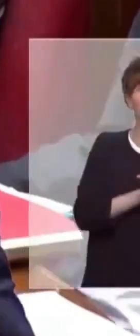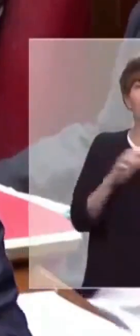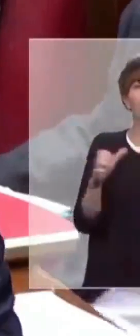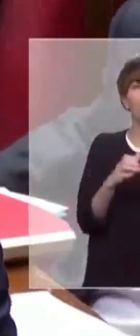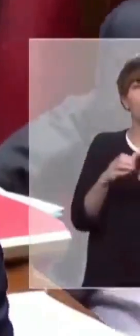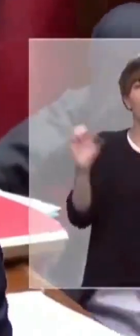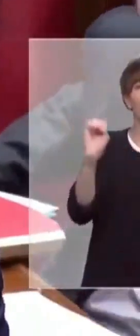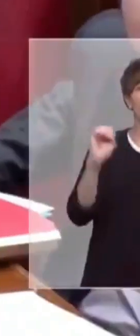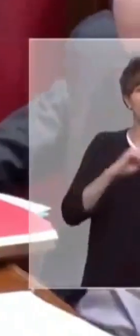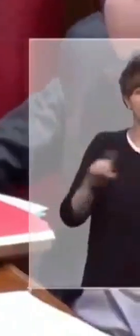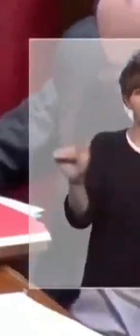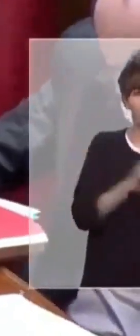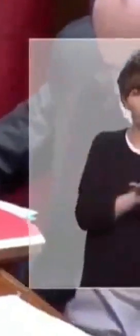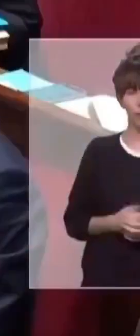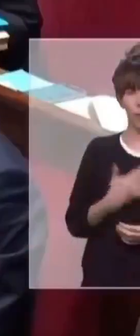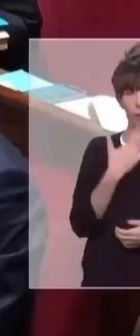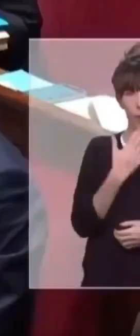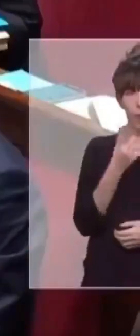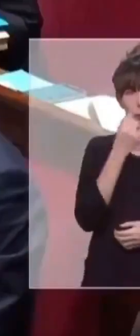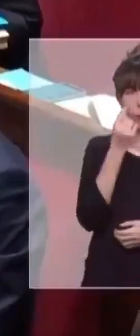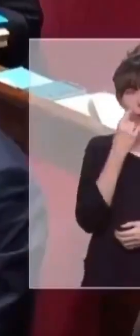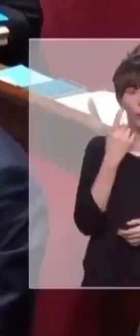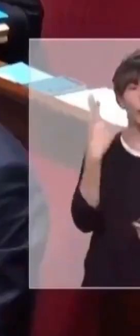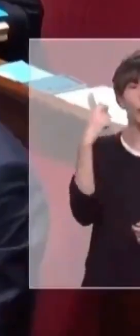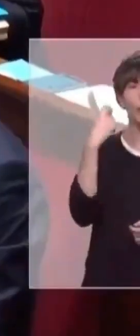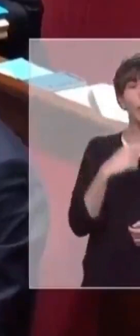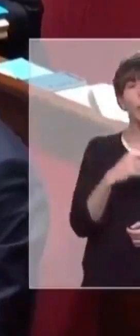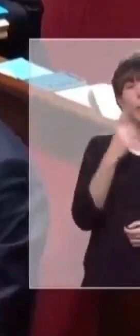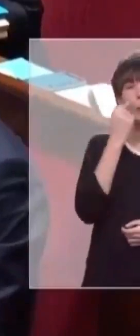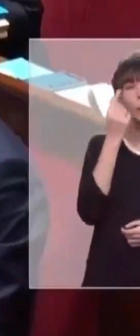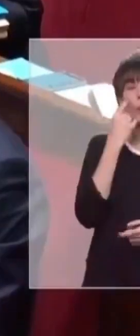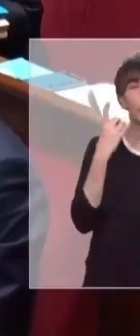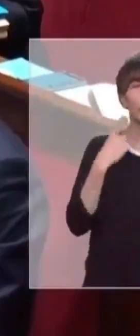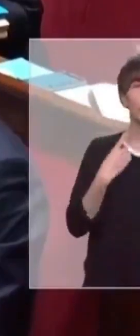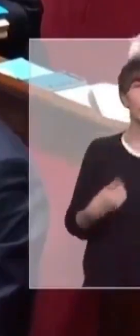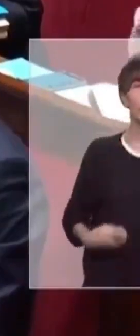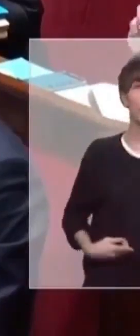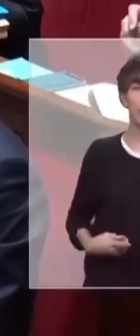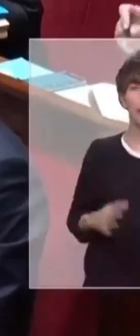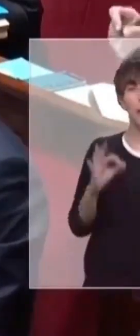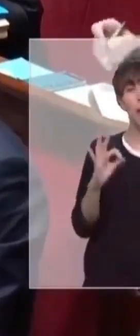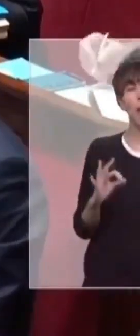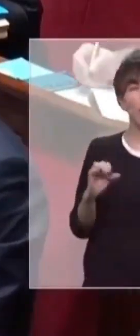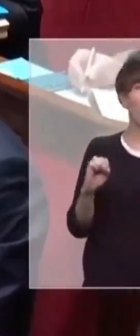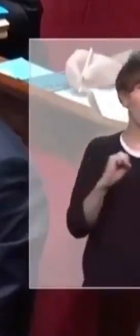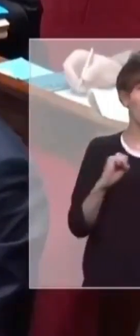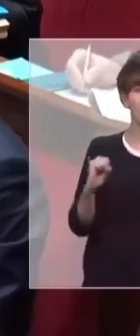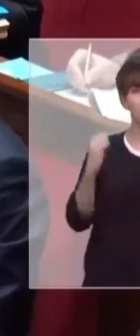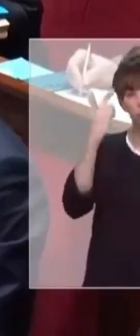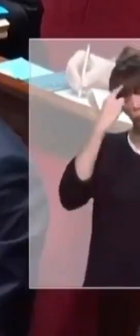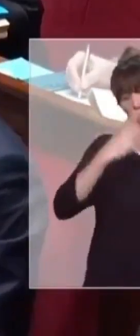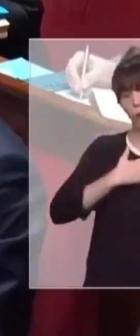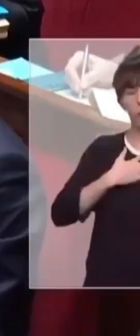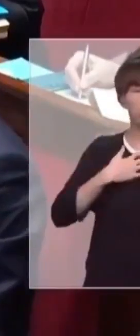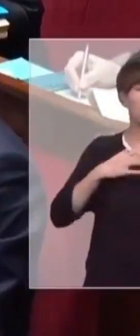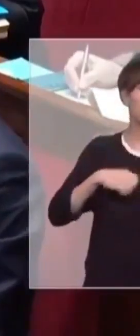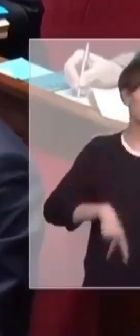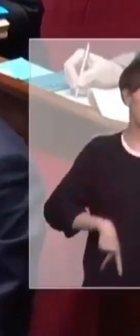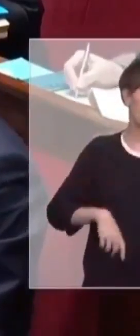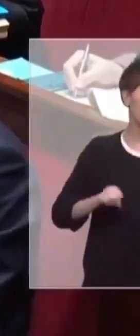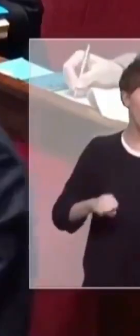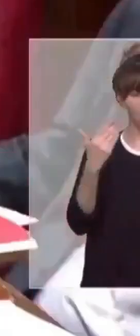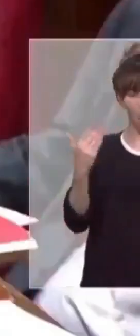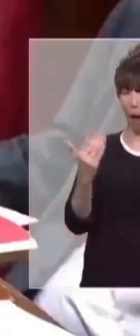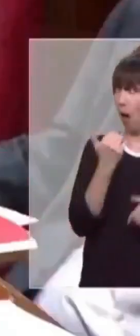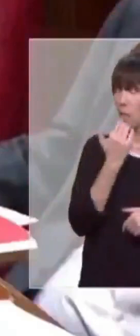صدمة أن يجدوا هكذا عبارات يعني تملأ الجدران قبل فقط حلول شهر رمضان